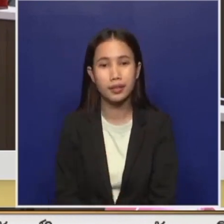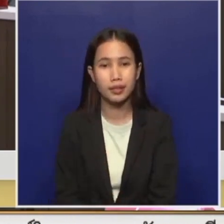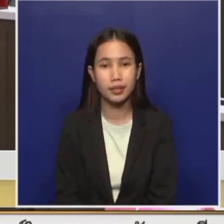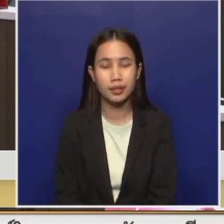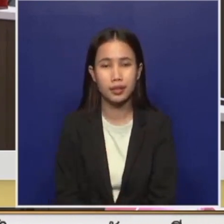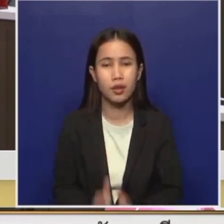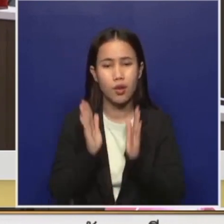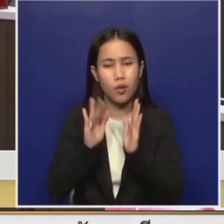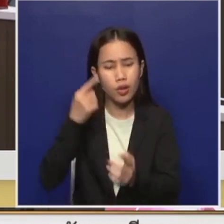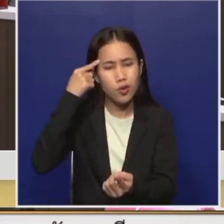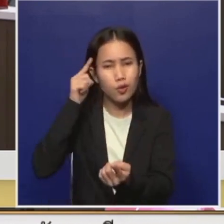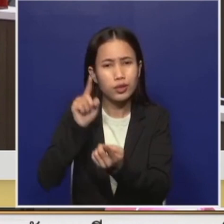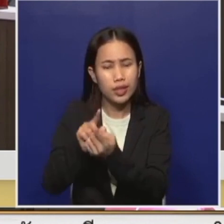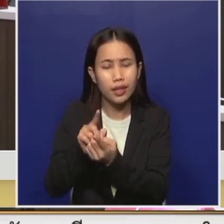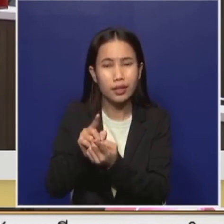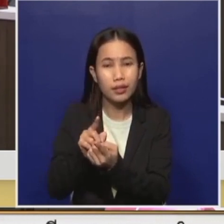กผหลกผใหญ่